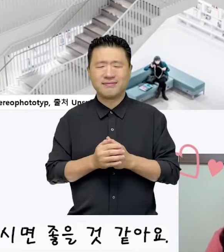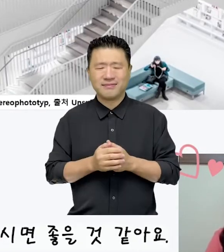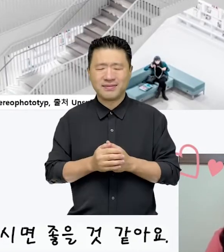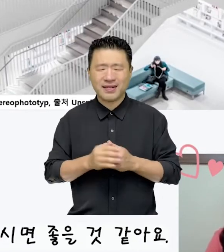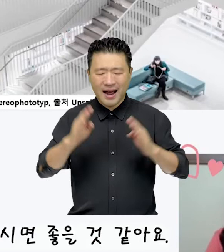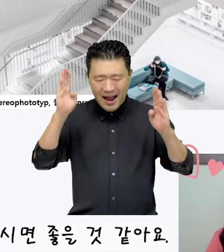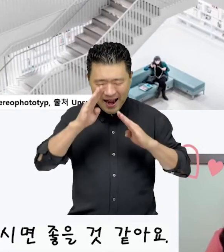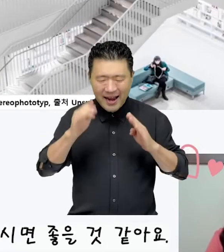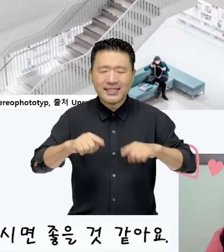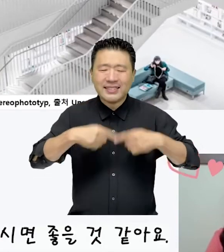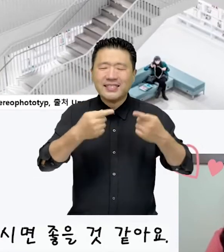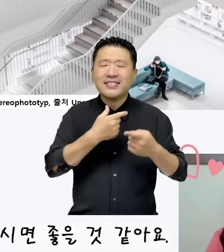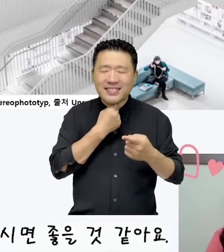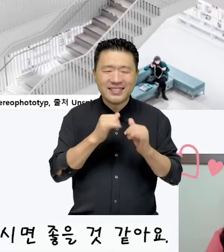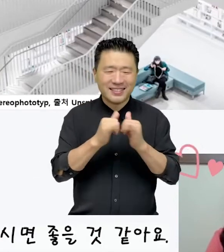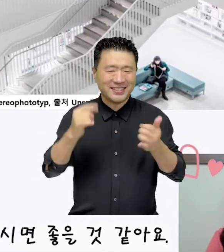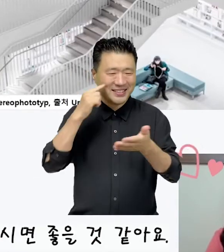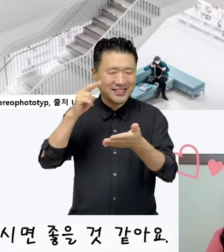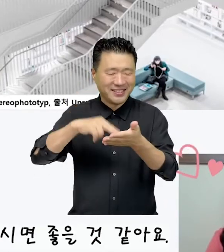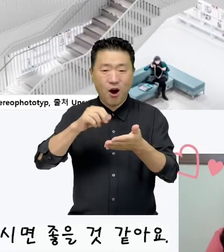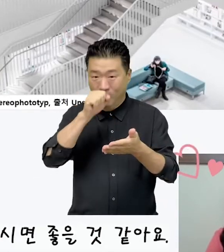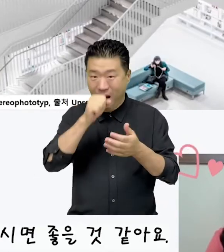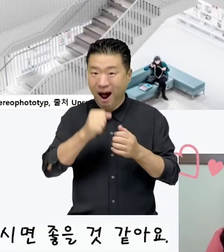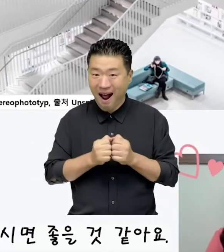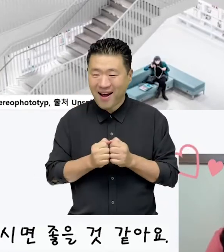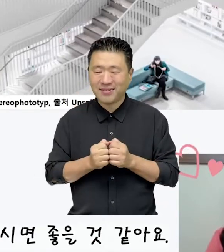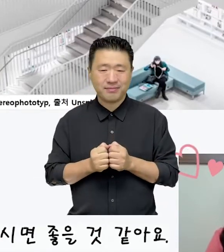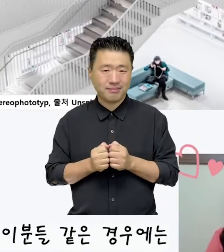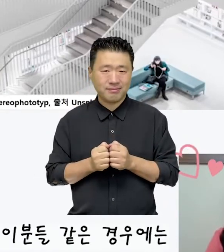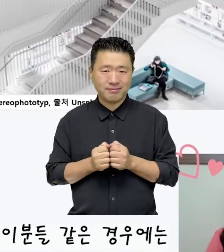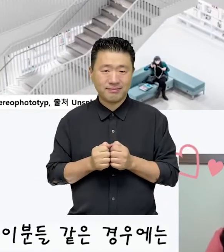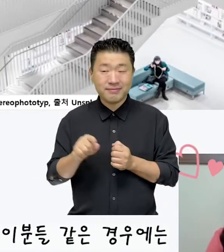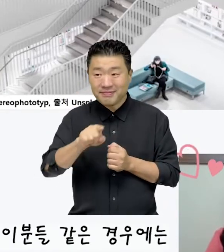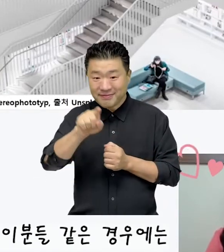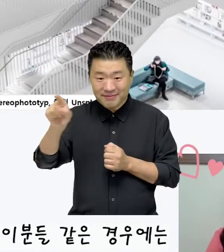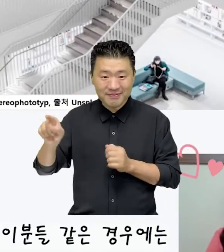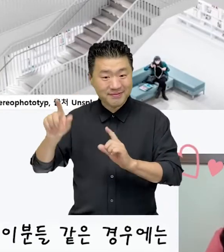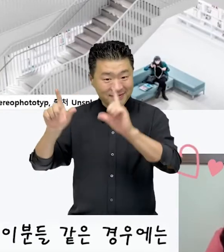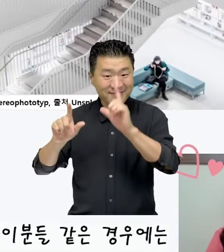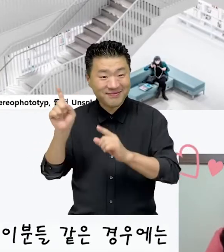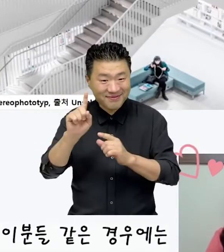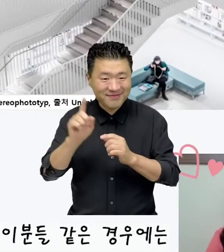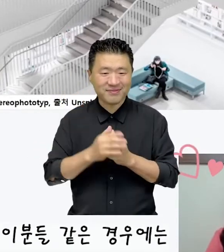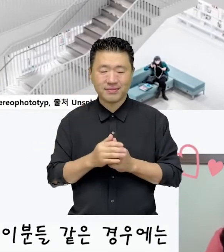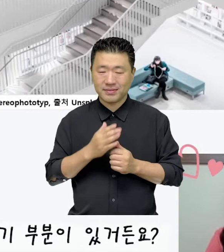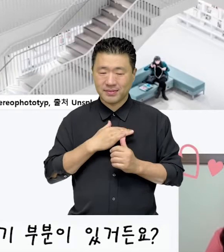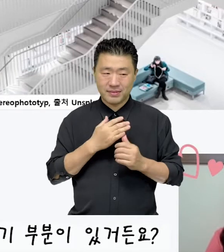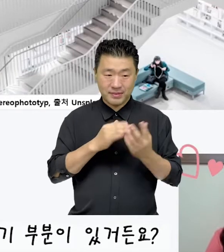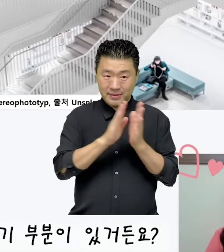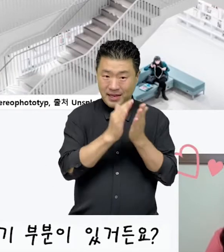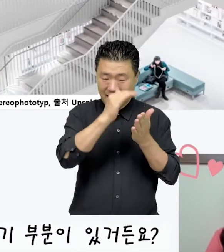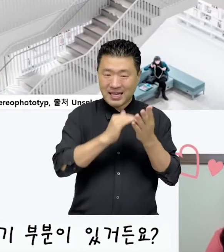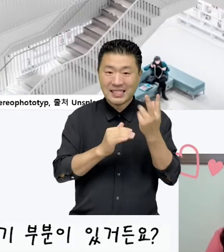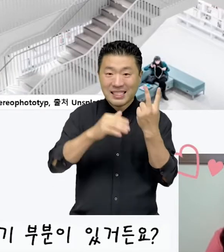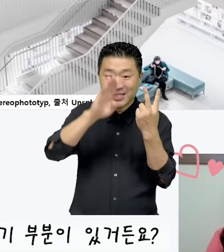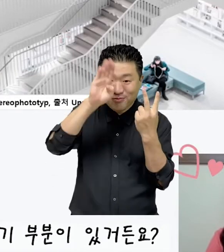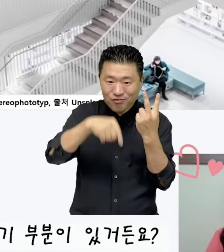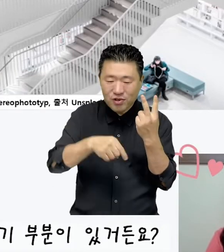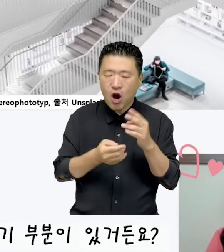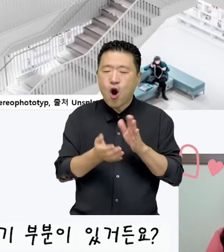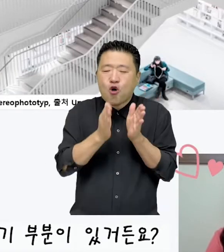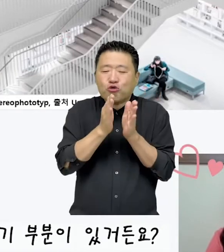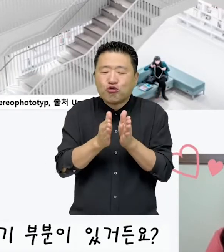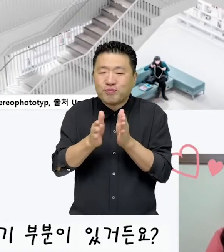진학을 꿈꾸는 지원자분들이 읽으시면 좋을 것 같아요. 특히 이분들 같은 경우에는 저의 책의